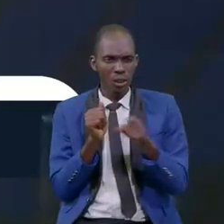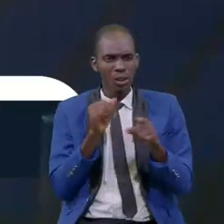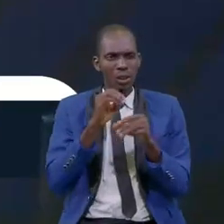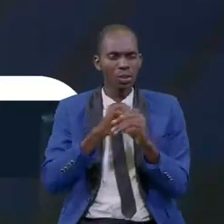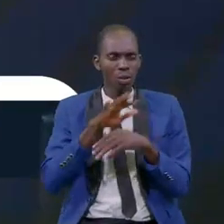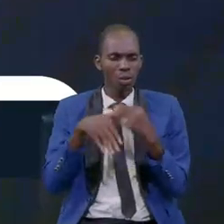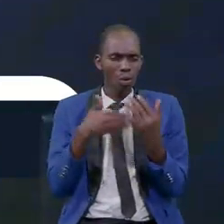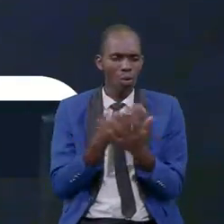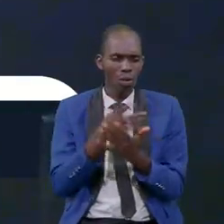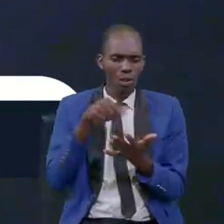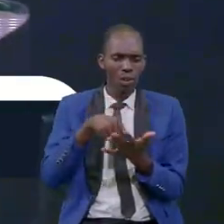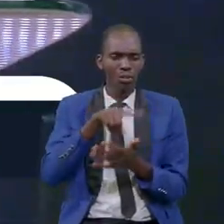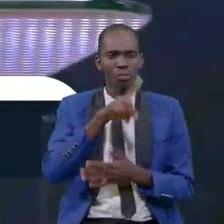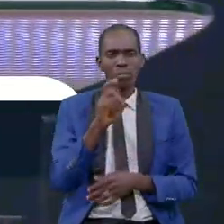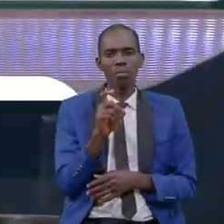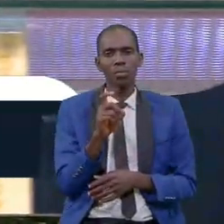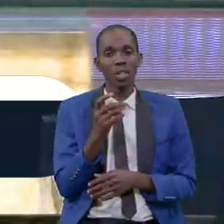dans tout ceci?